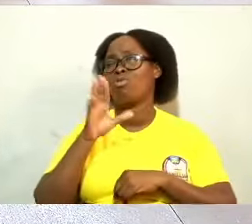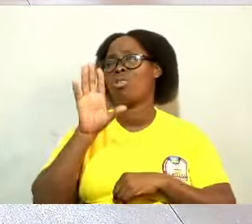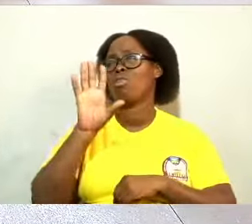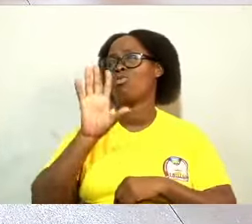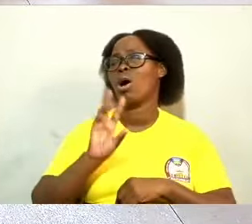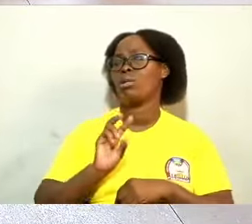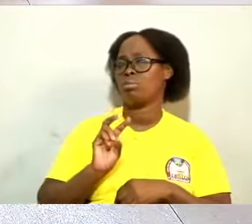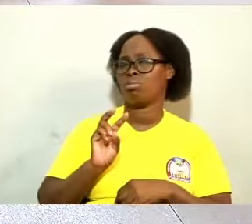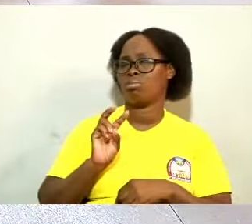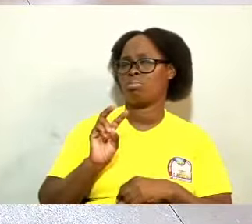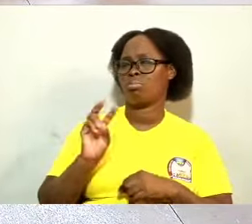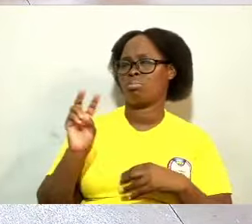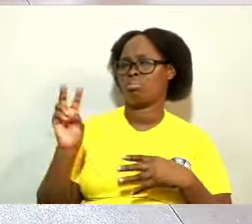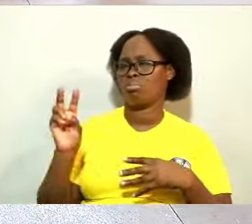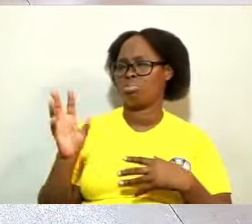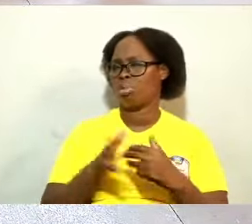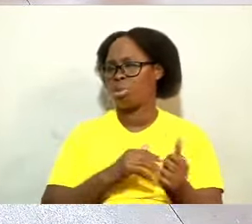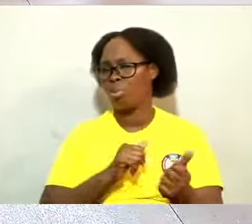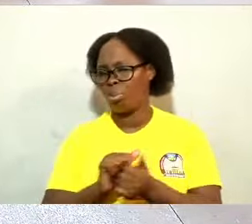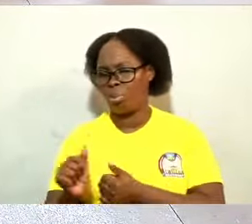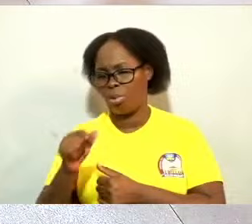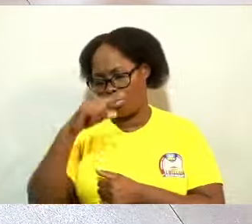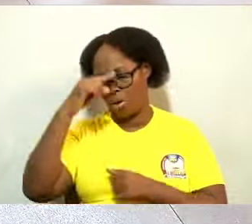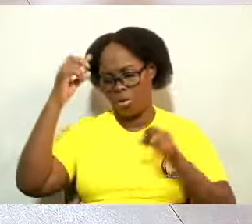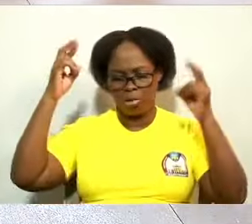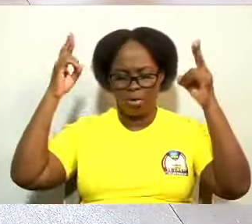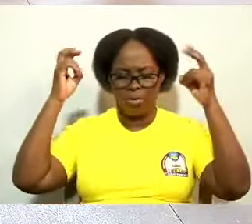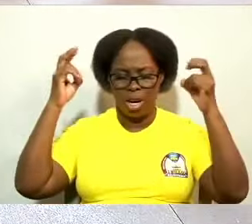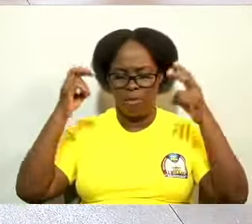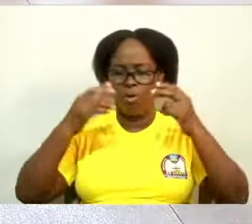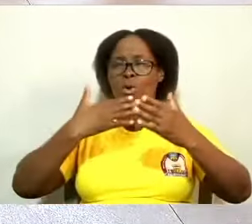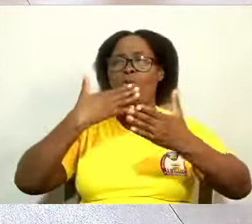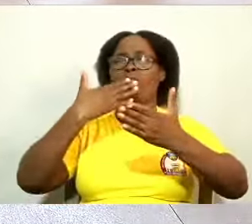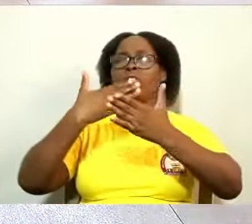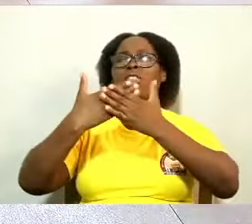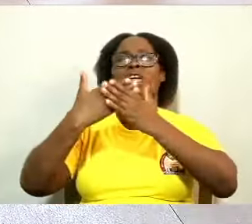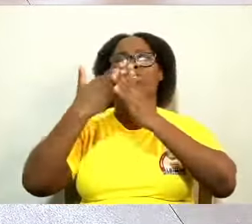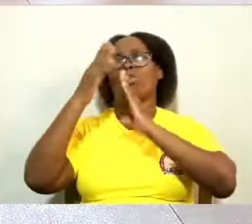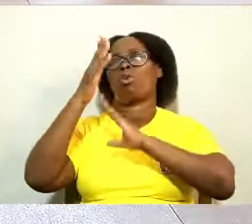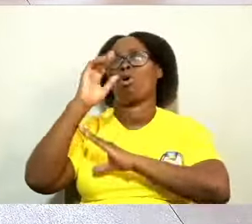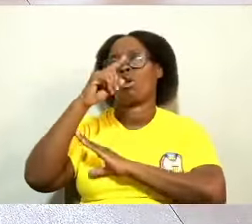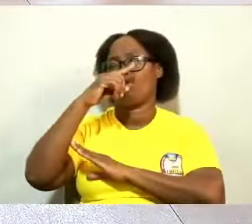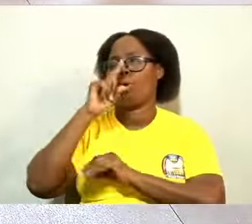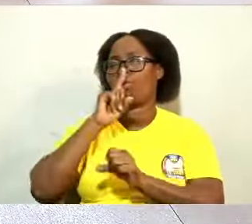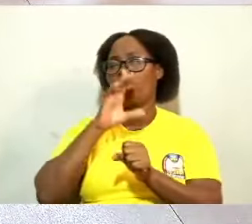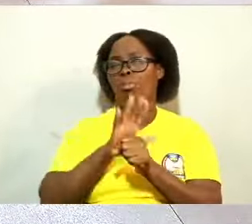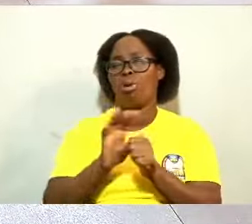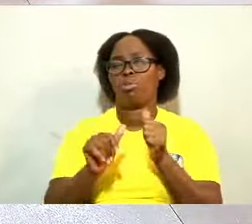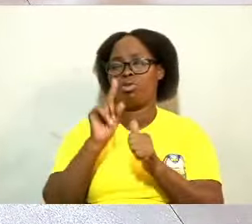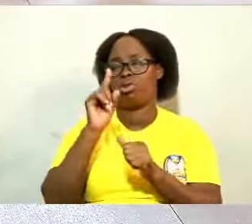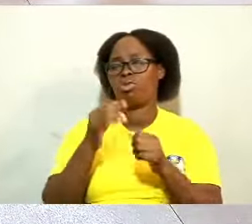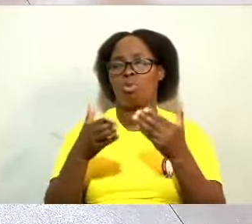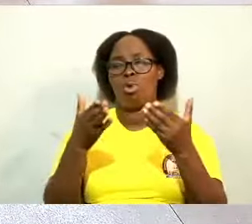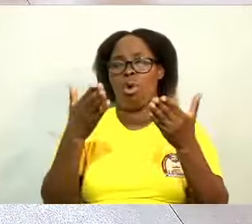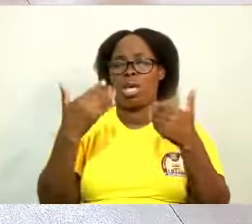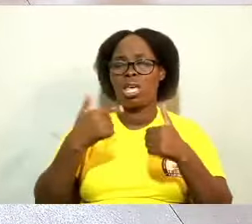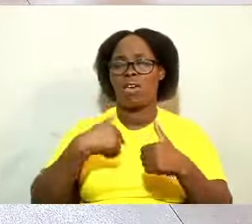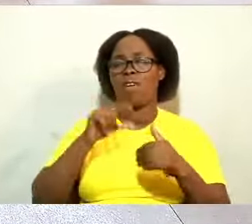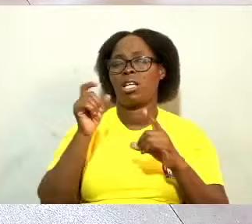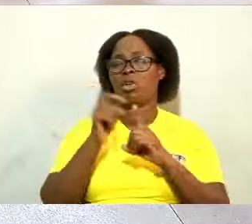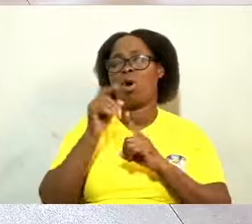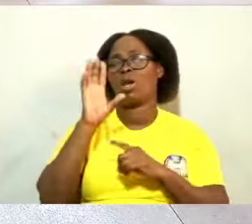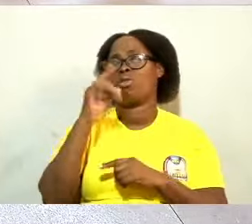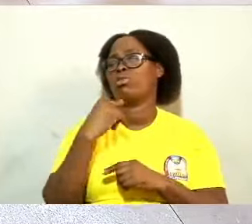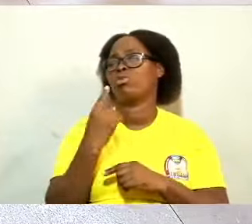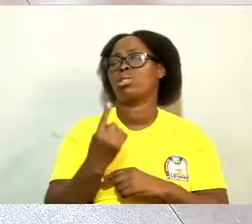wanaangalia, wanaangamia kwa sababu ya yule mwovu. Tuwakushukuru kwa ahadi ambayo umesitoa katika neno lako.